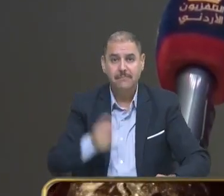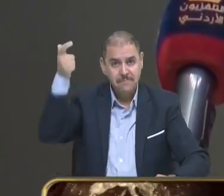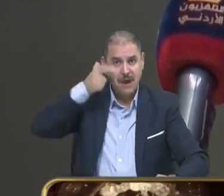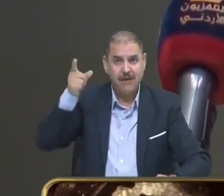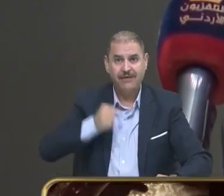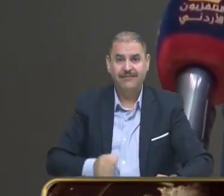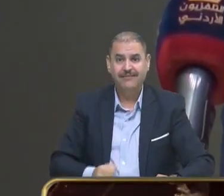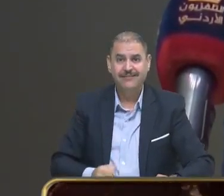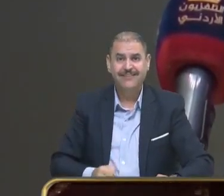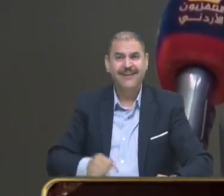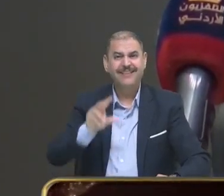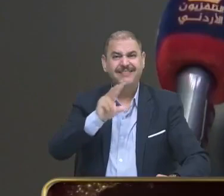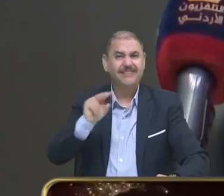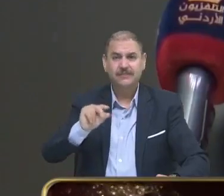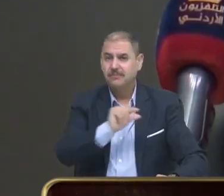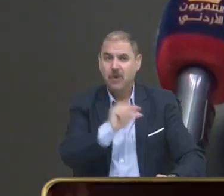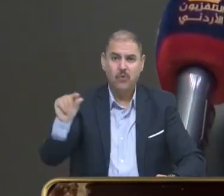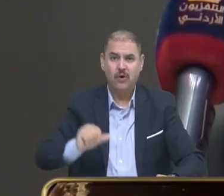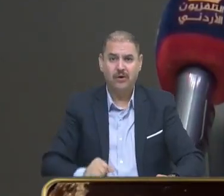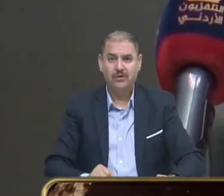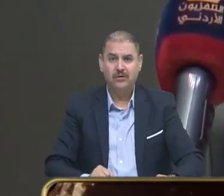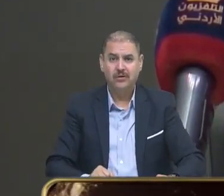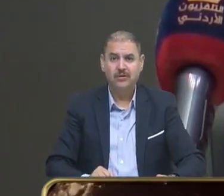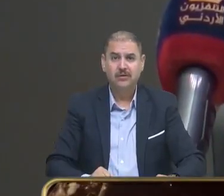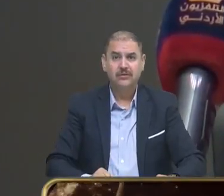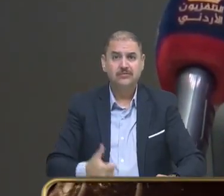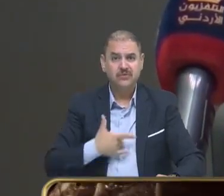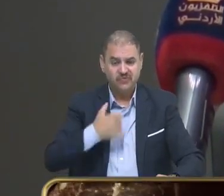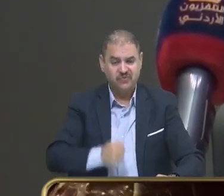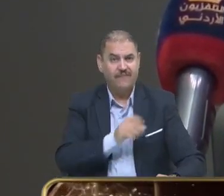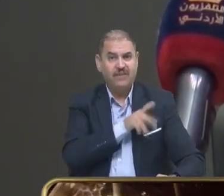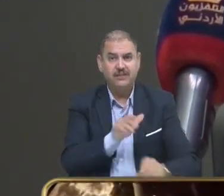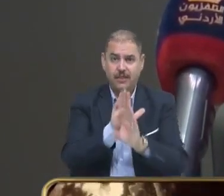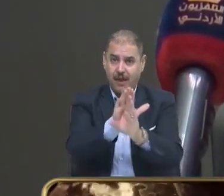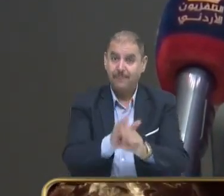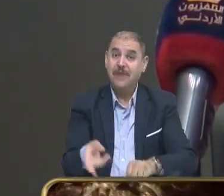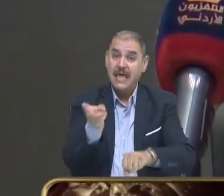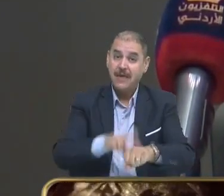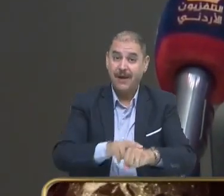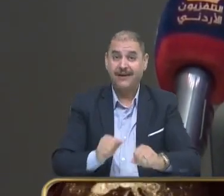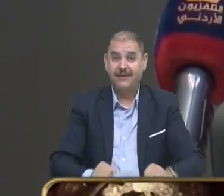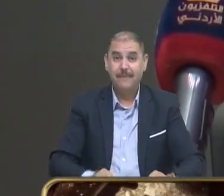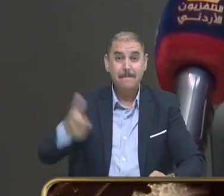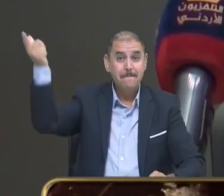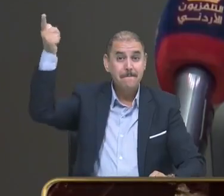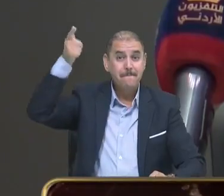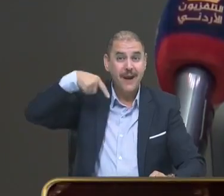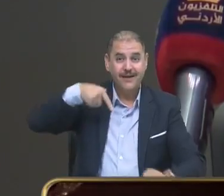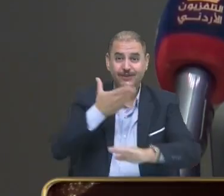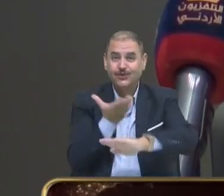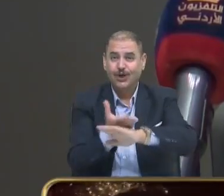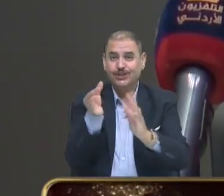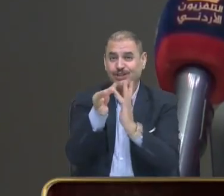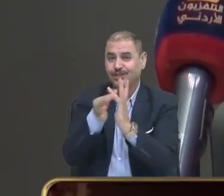أدهش العالم، لقاء جلالة الملكة رانيا المعظمة، لقاءها مع شبكة CNN وما تحدثت